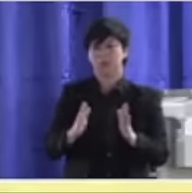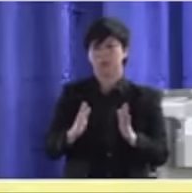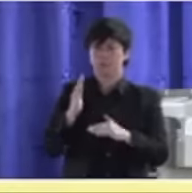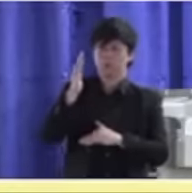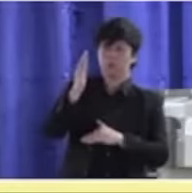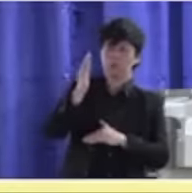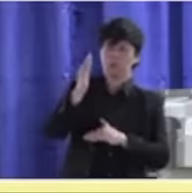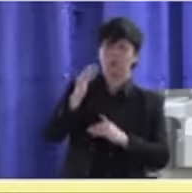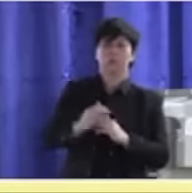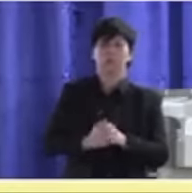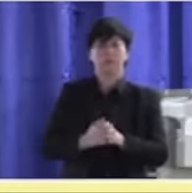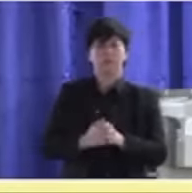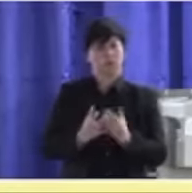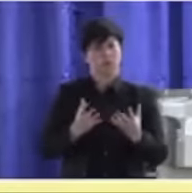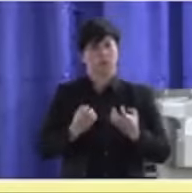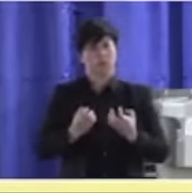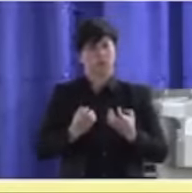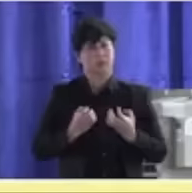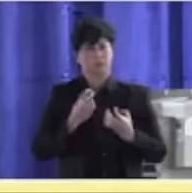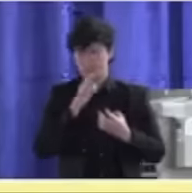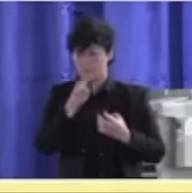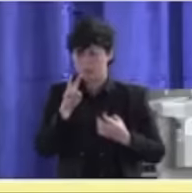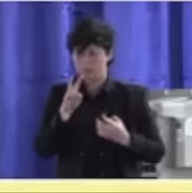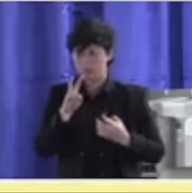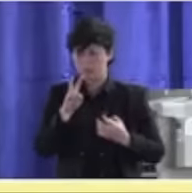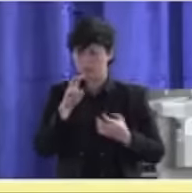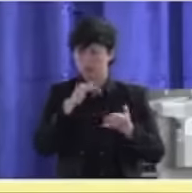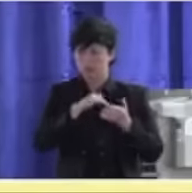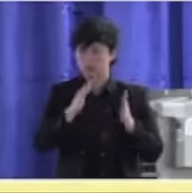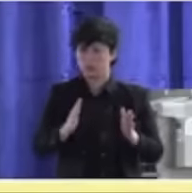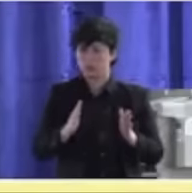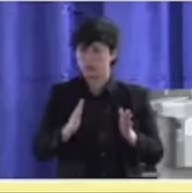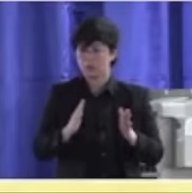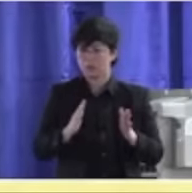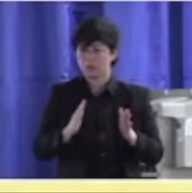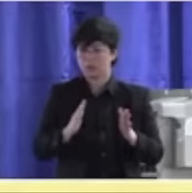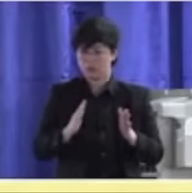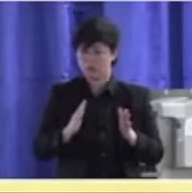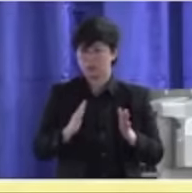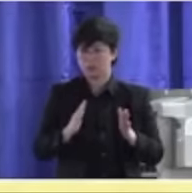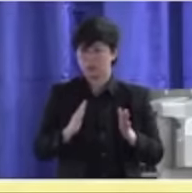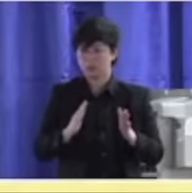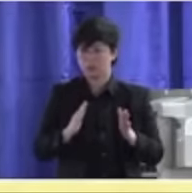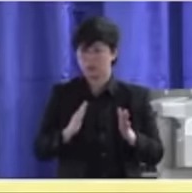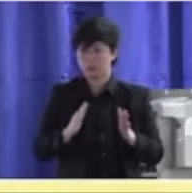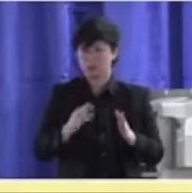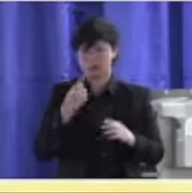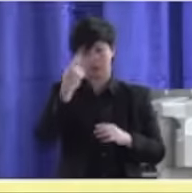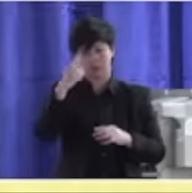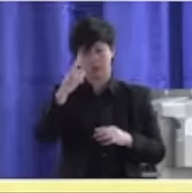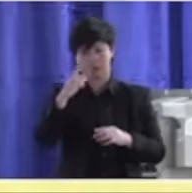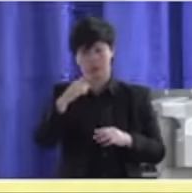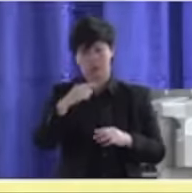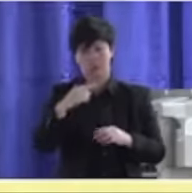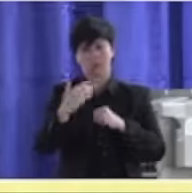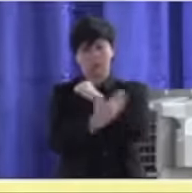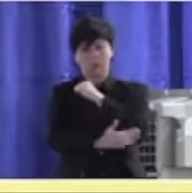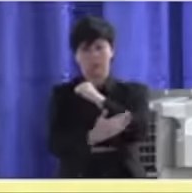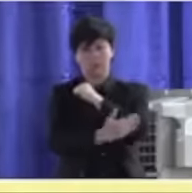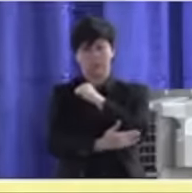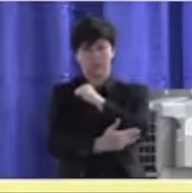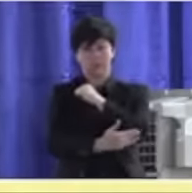panahon. Anong gusto natin na makita? Mga batang makabansa. Mga batang